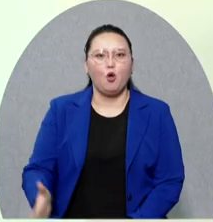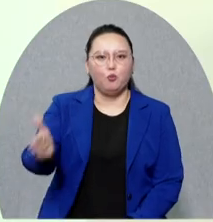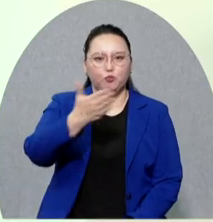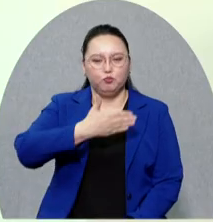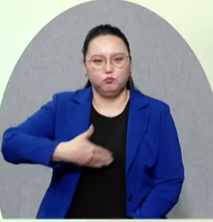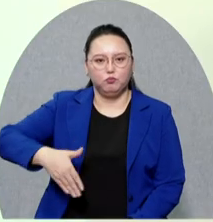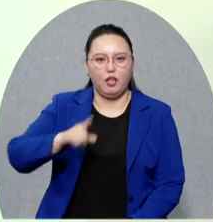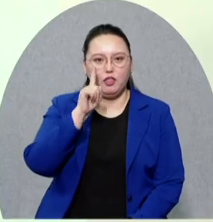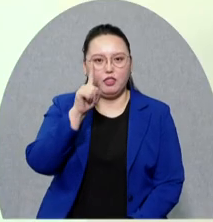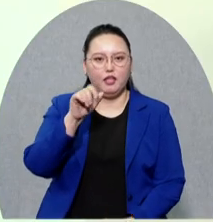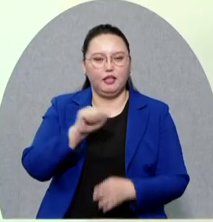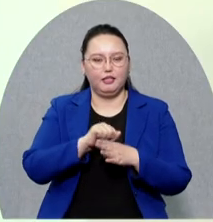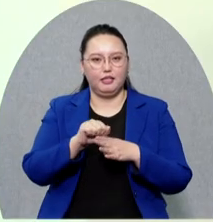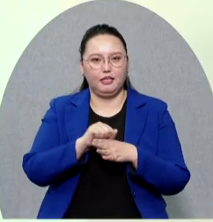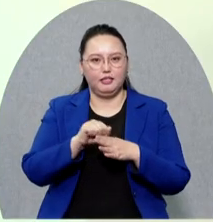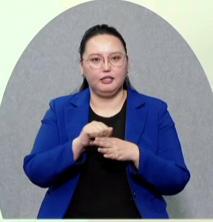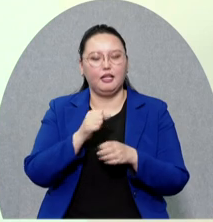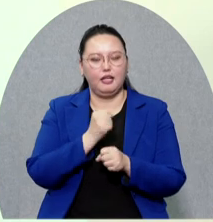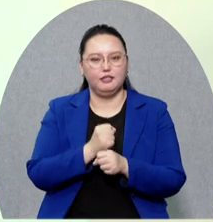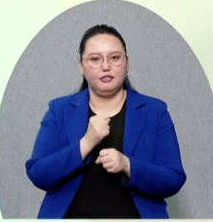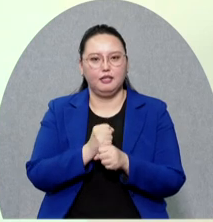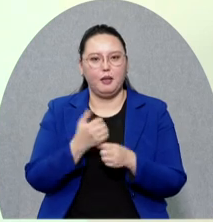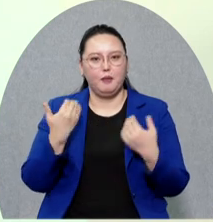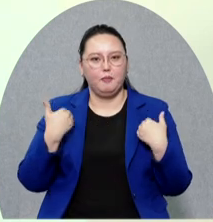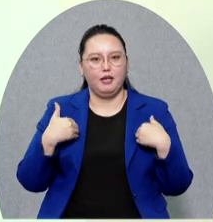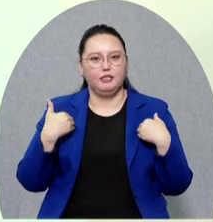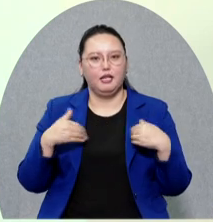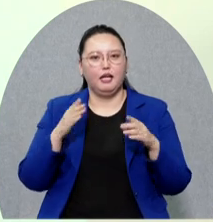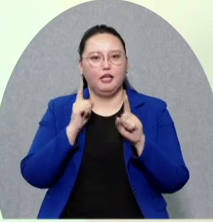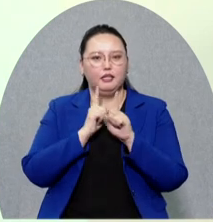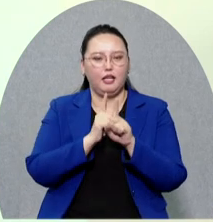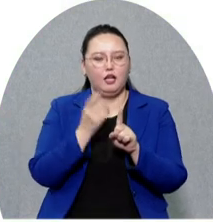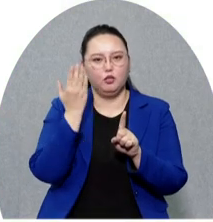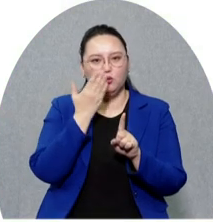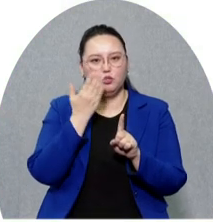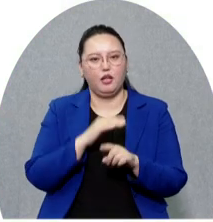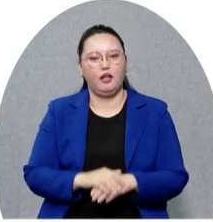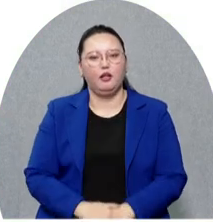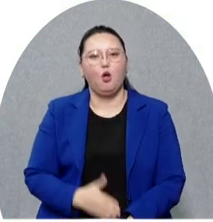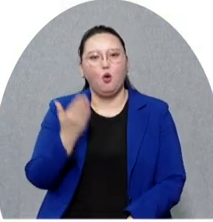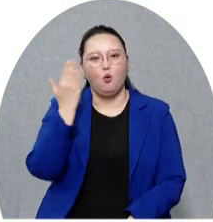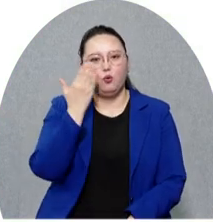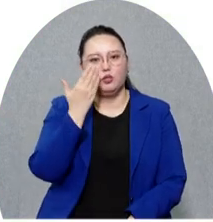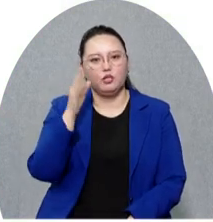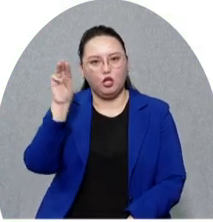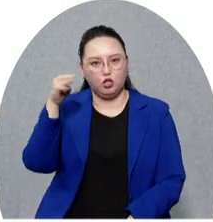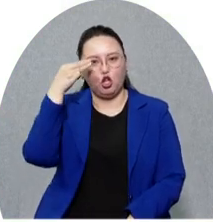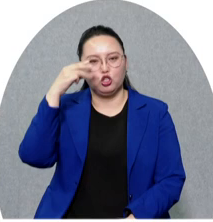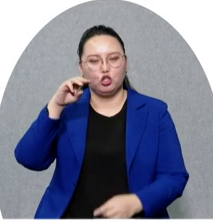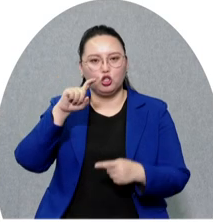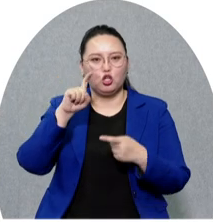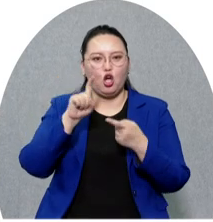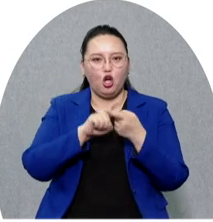За бүгдээрээ нэгэн дасгалын ажилцгаая. За багшаагаа дагаад уншаарай. Унших явцдаа тодтгон